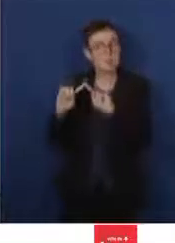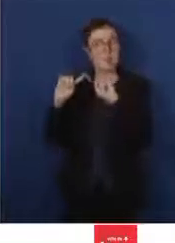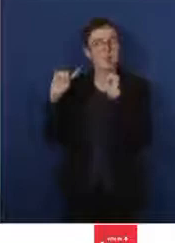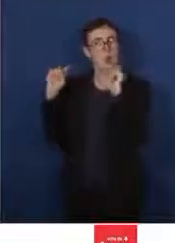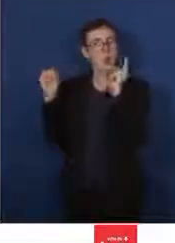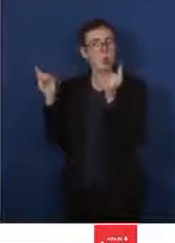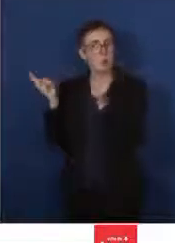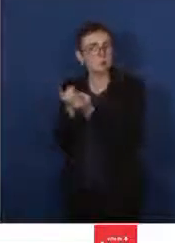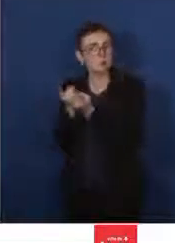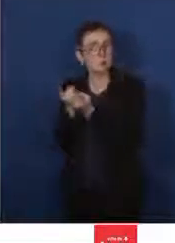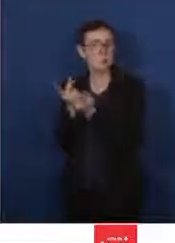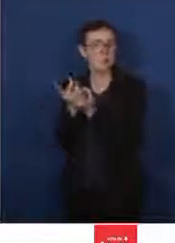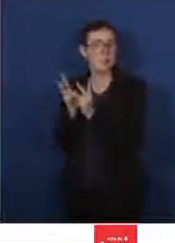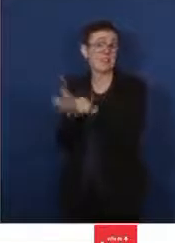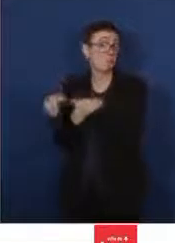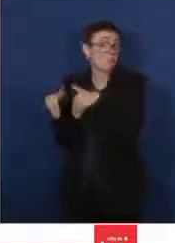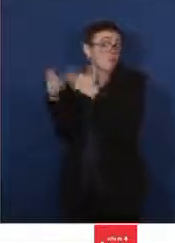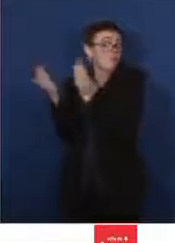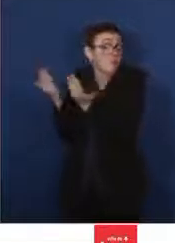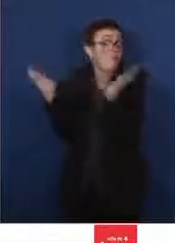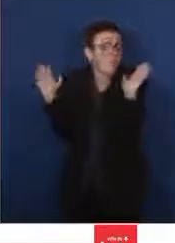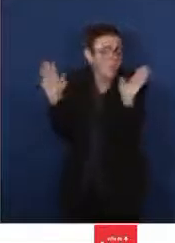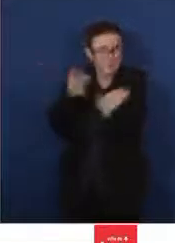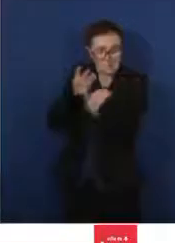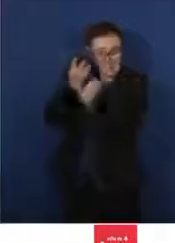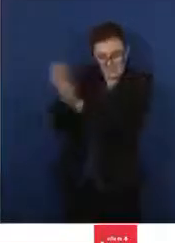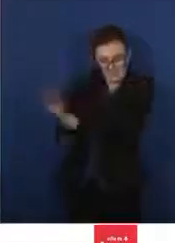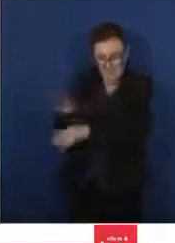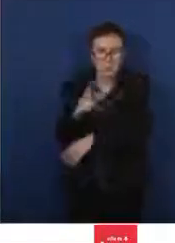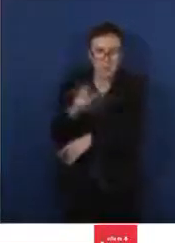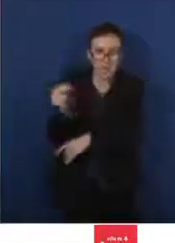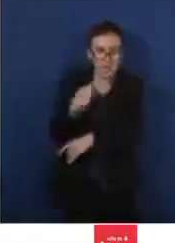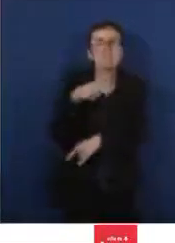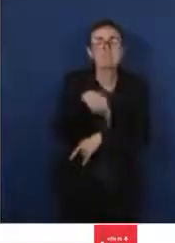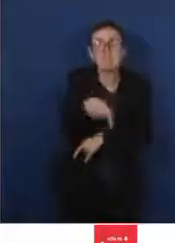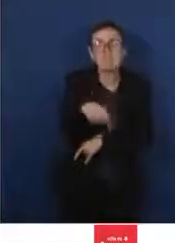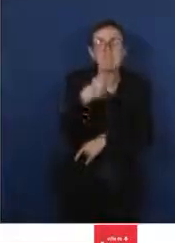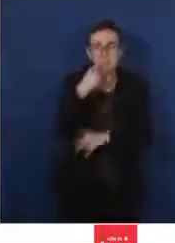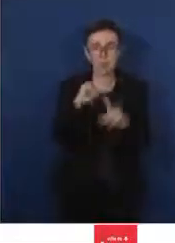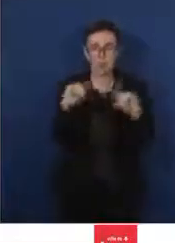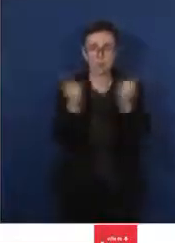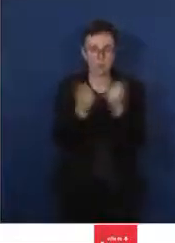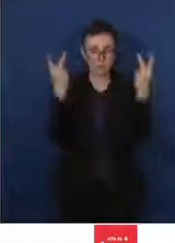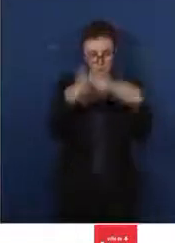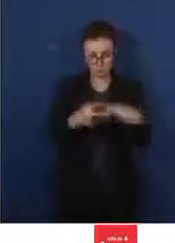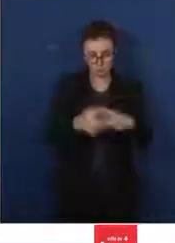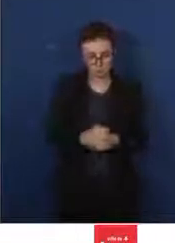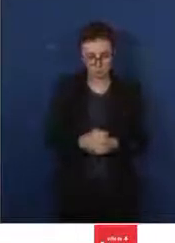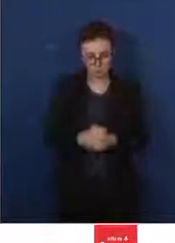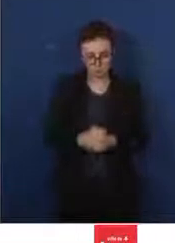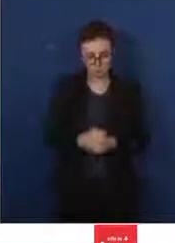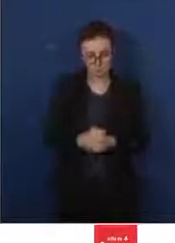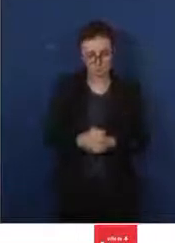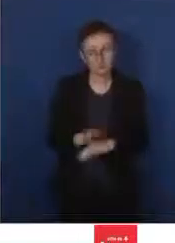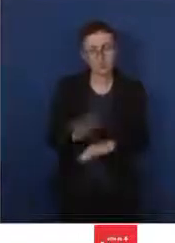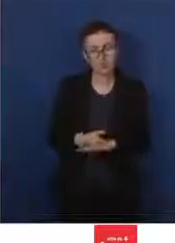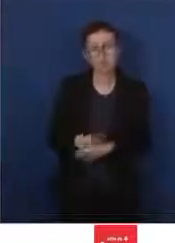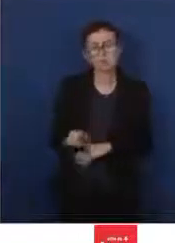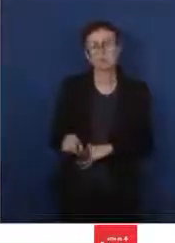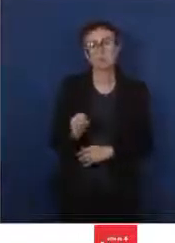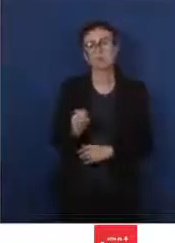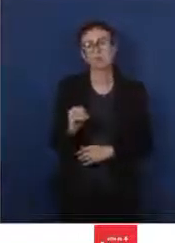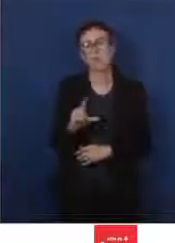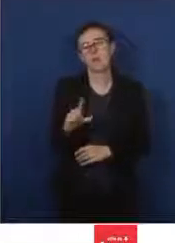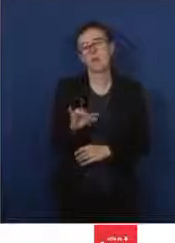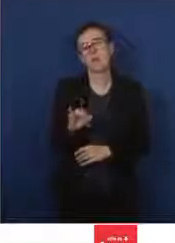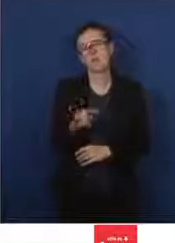réunit. S'agissant du quartier Masséna-Solferino en pleine dérive, dérive qui, je le rappelle incidemment, est le patronyme